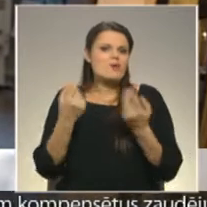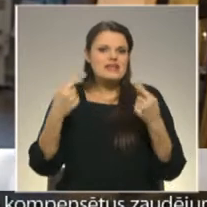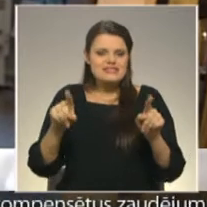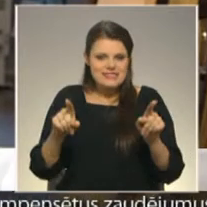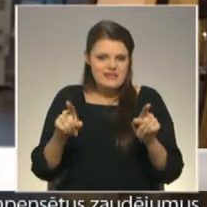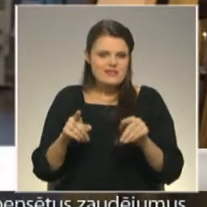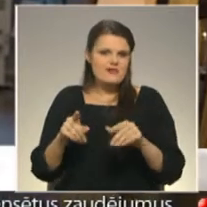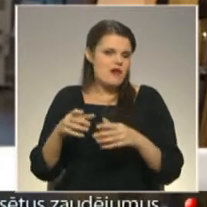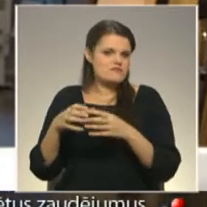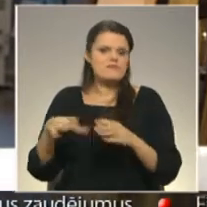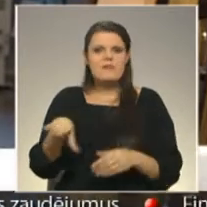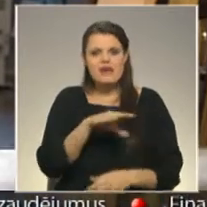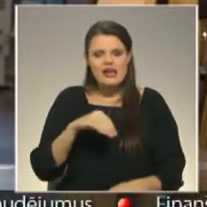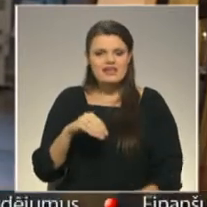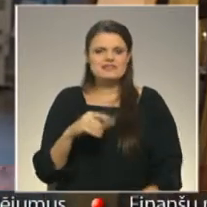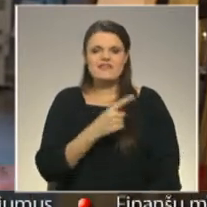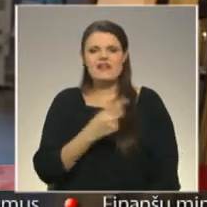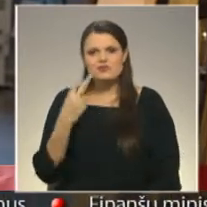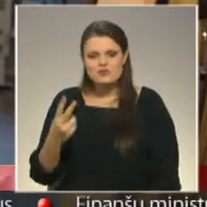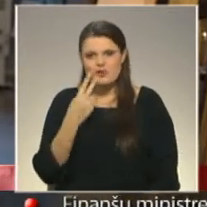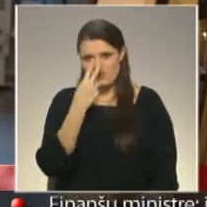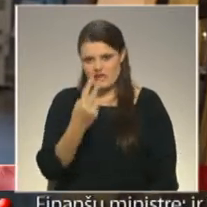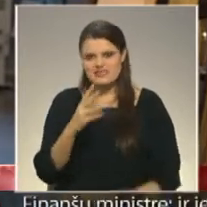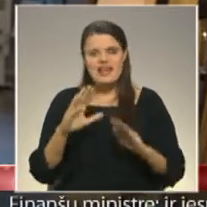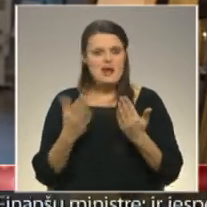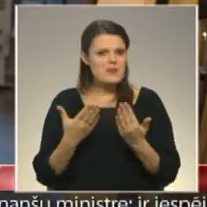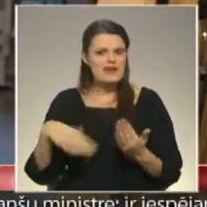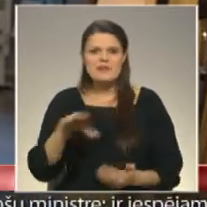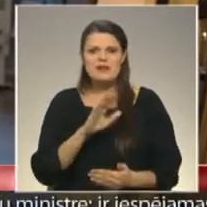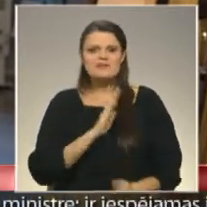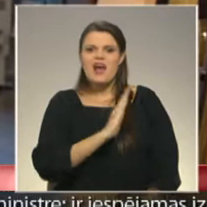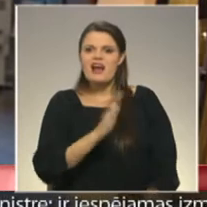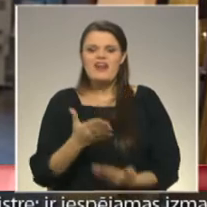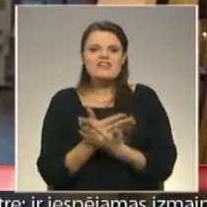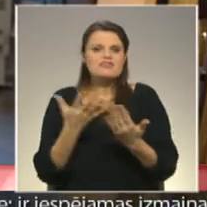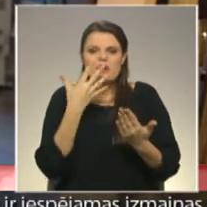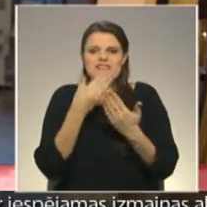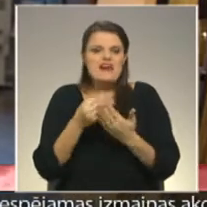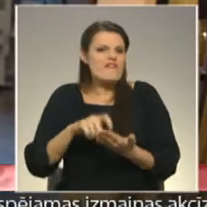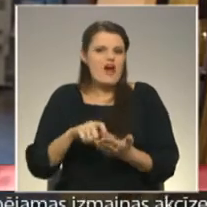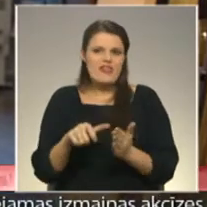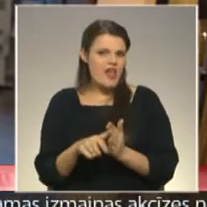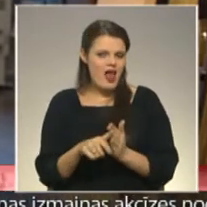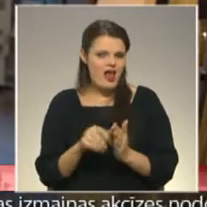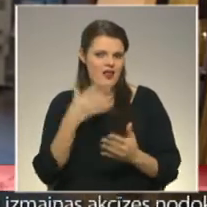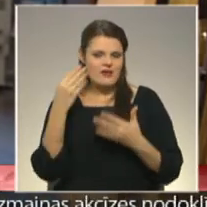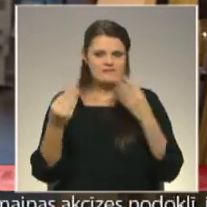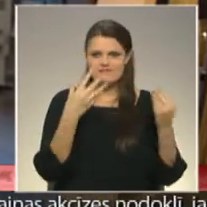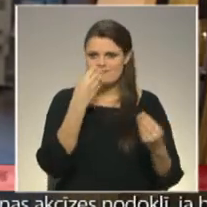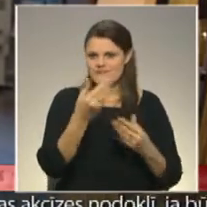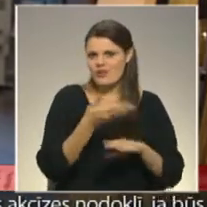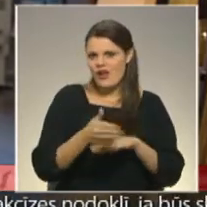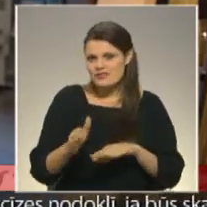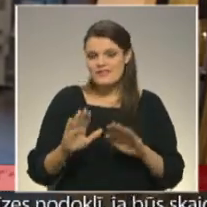Citā dimensijā mēs viens otru redzējām, bet mēs bijām katrs kaut kur savā telpā. Un